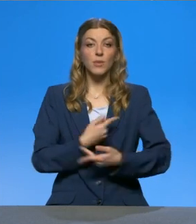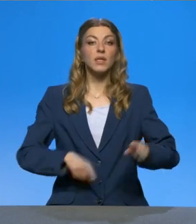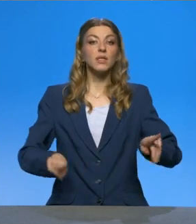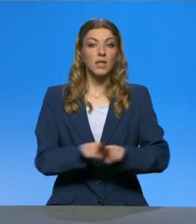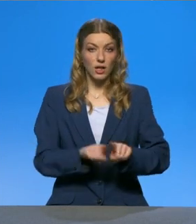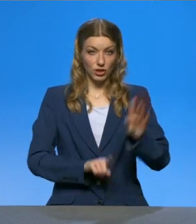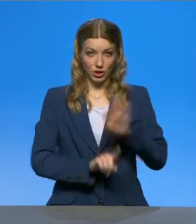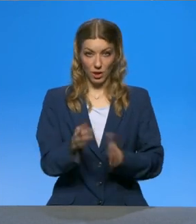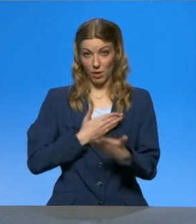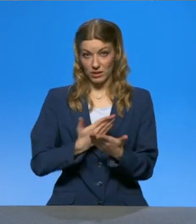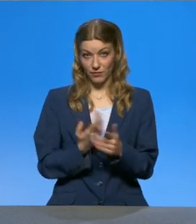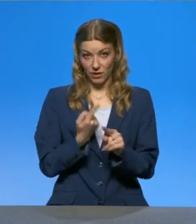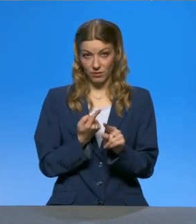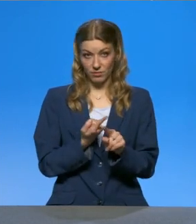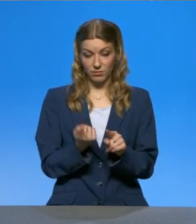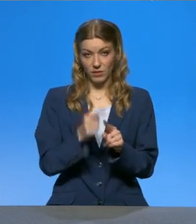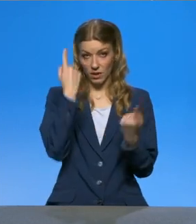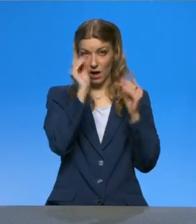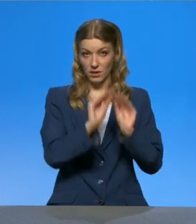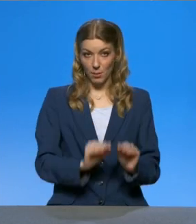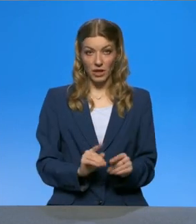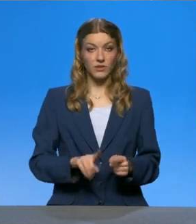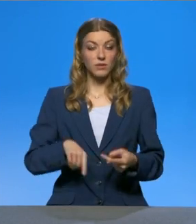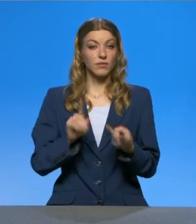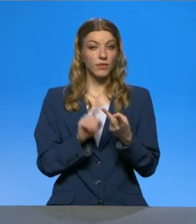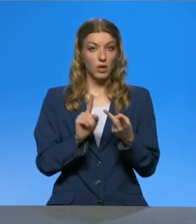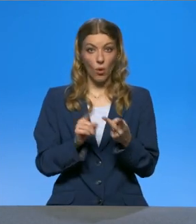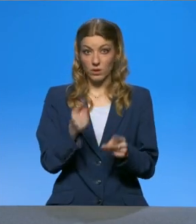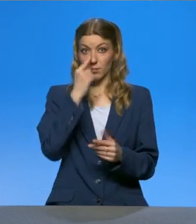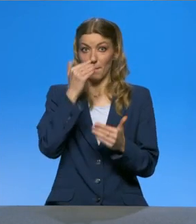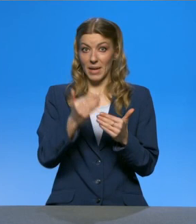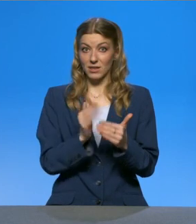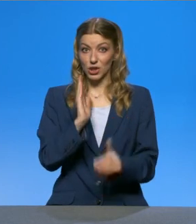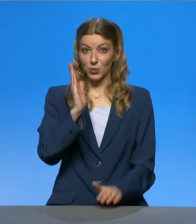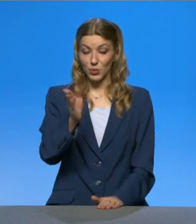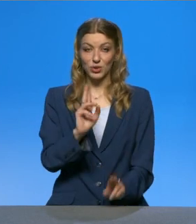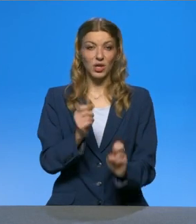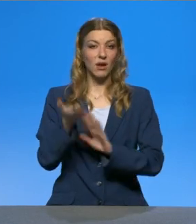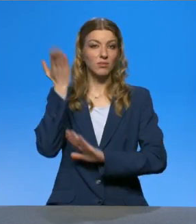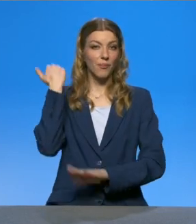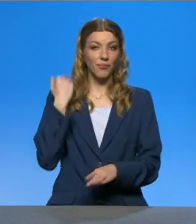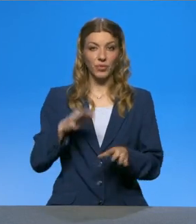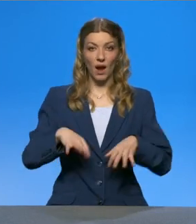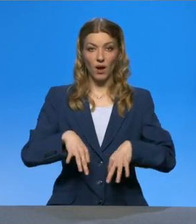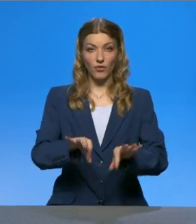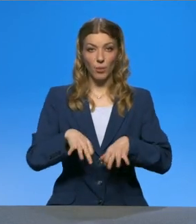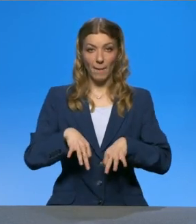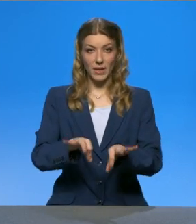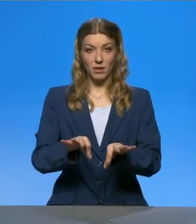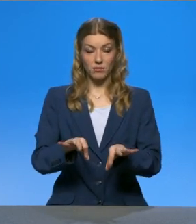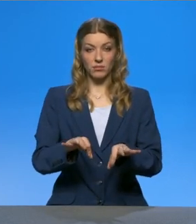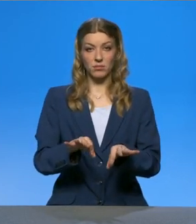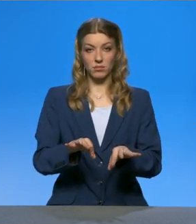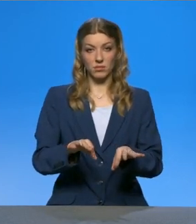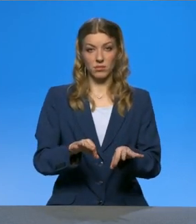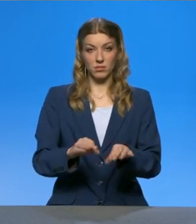Угу. Следующий, да, это, кстати, совсем близкое будущее. И как в свое время автомобиль победил лошадей. Да?